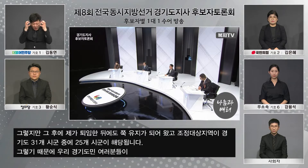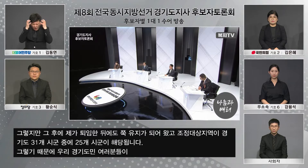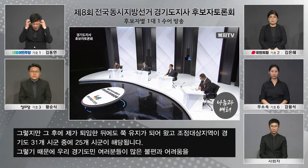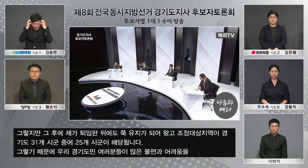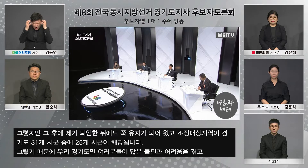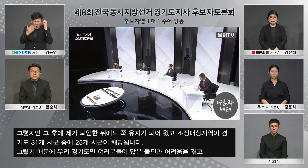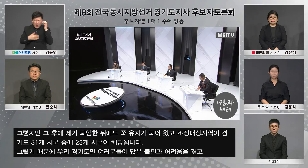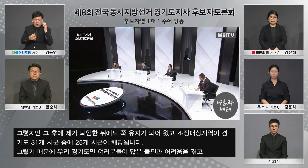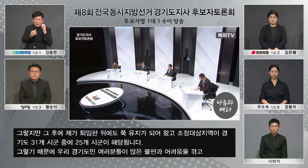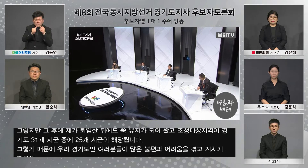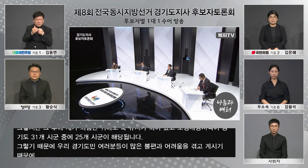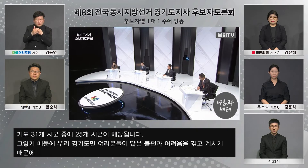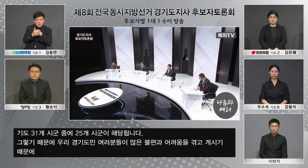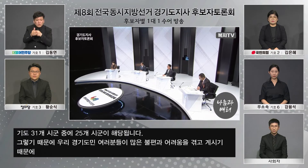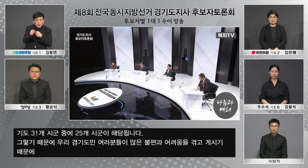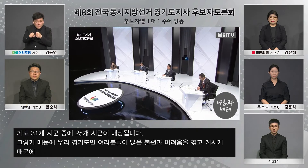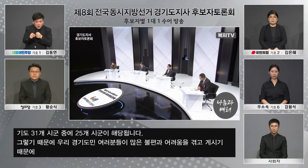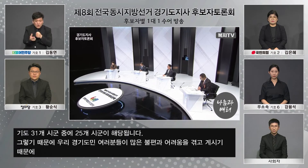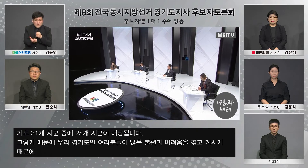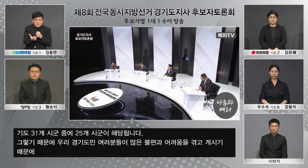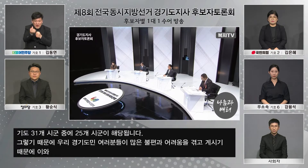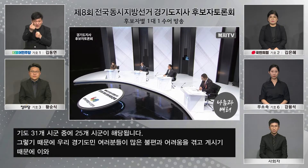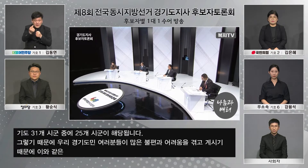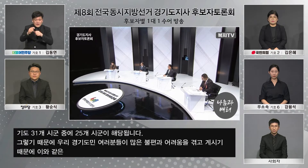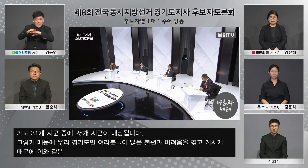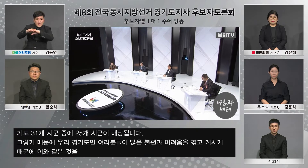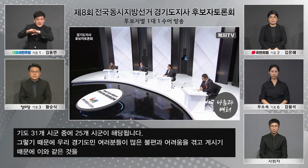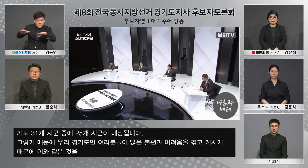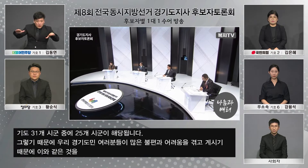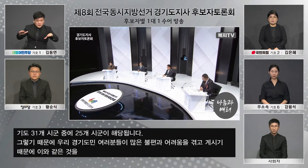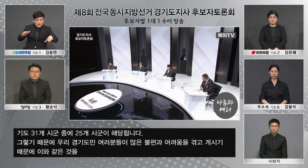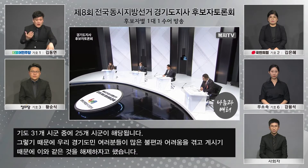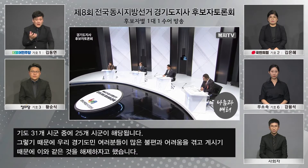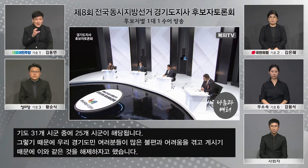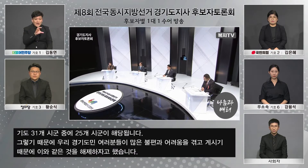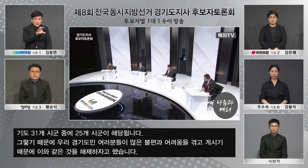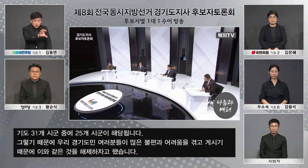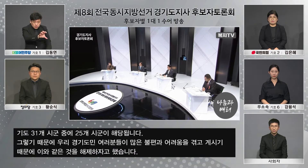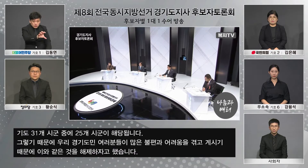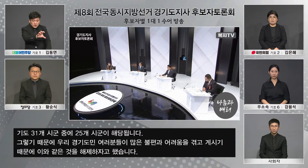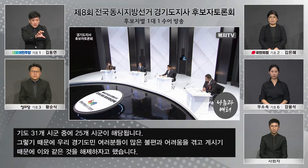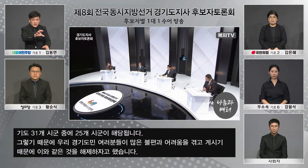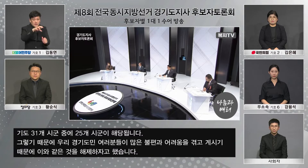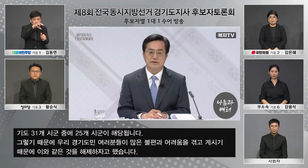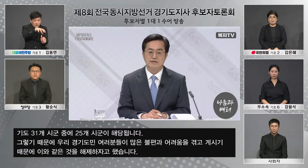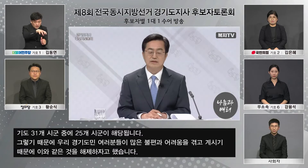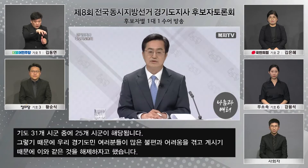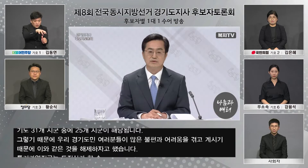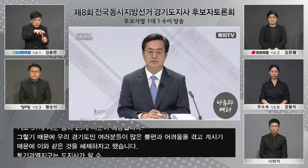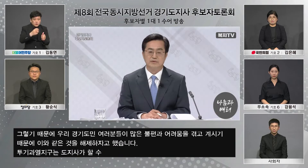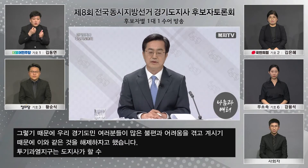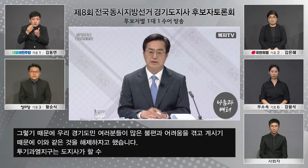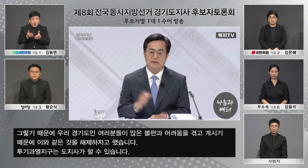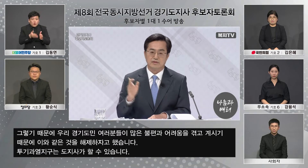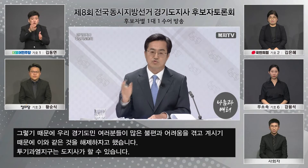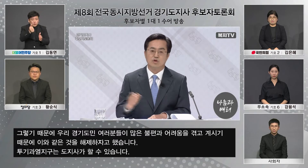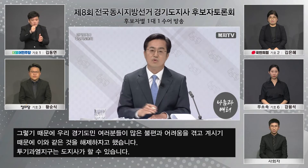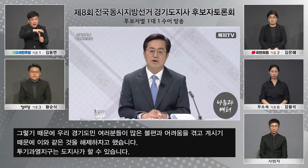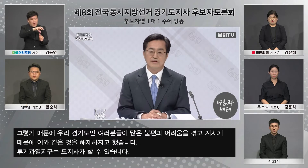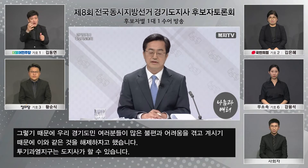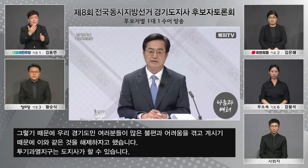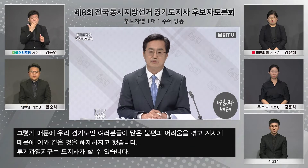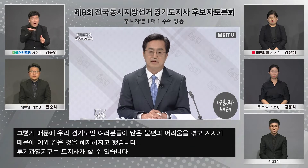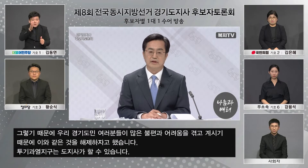때문에 이와 같은 것을 해제하자고 했습니다. 투기 과열지구는 도지사가 할 수 있습니다. 그렇지만 조정 대상 지역은